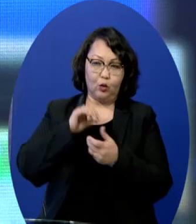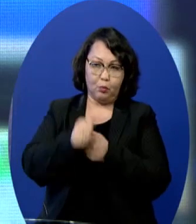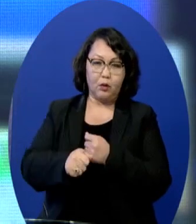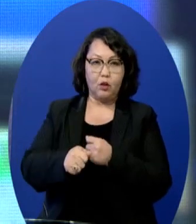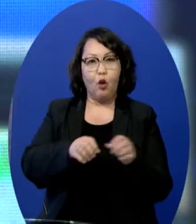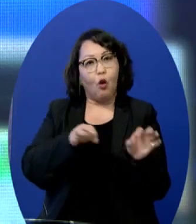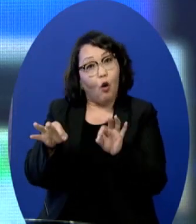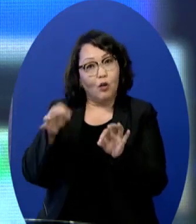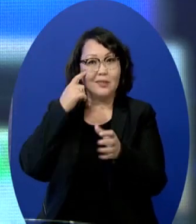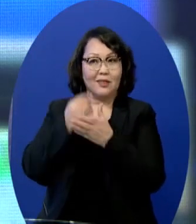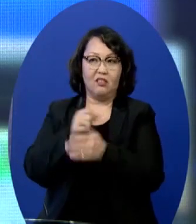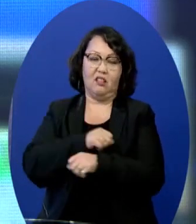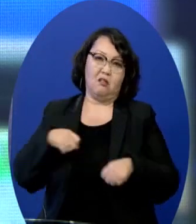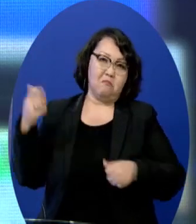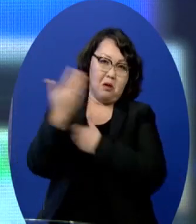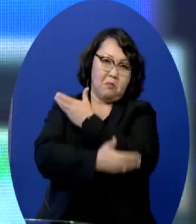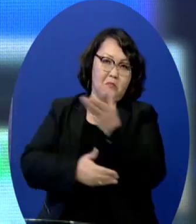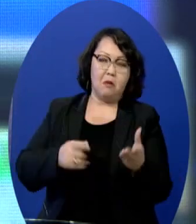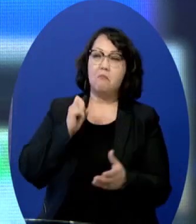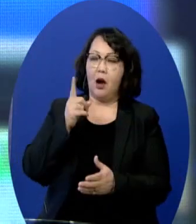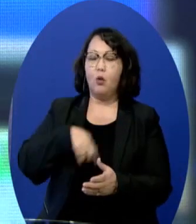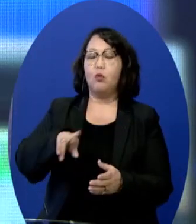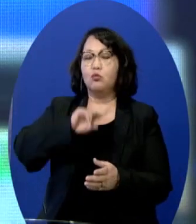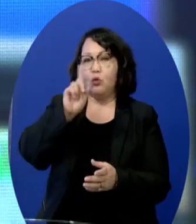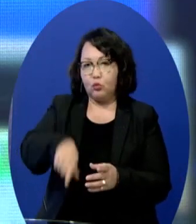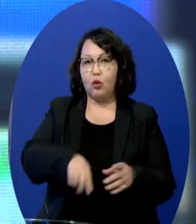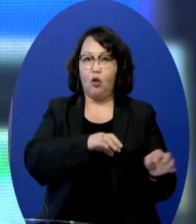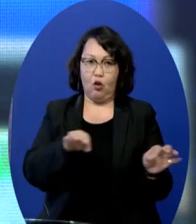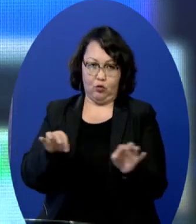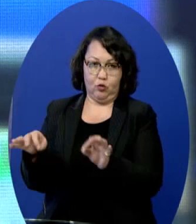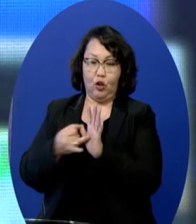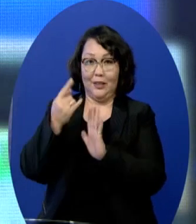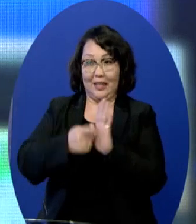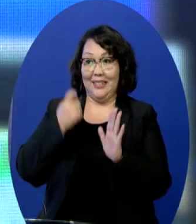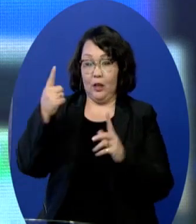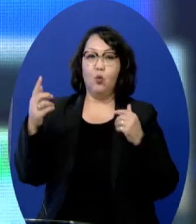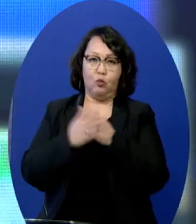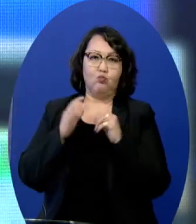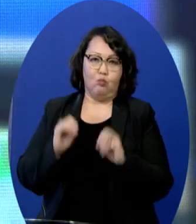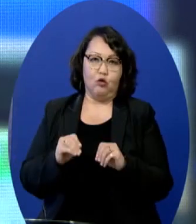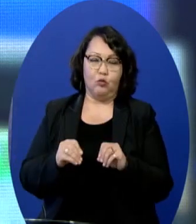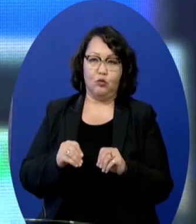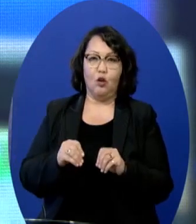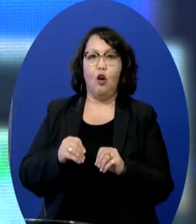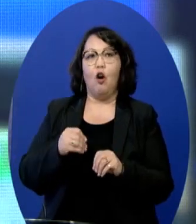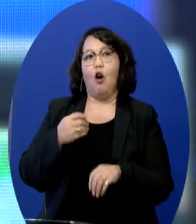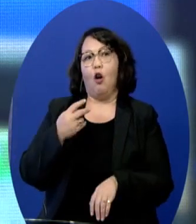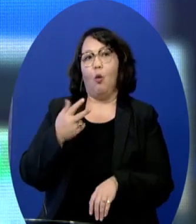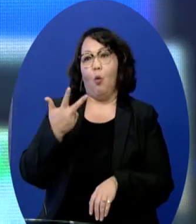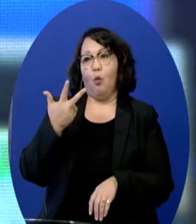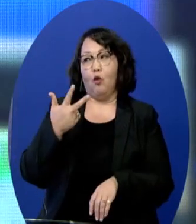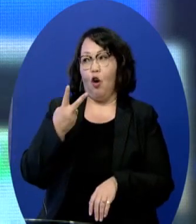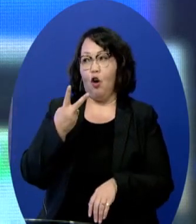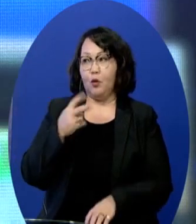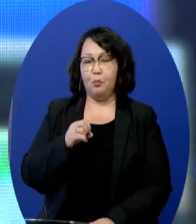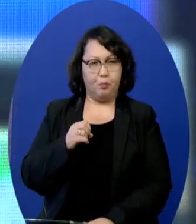байна. Иргэд 7-р сарын 1-ний хүртэл зээлийн төлбөрийг хойшлуулж болно. Ирэх оны 1-р сарын 30-ны дотор хүсэлтээ хүргүүлээгүй тохиолдолд